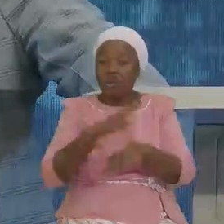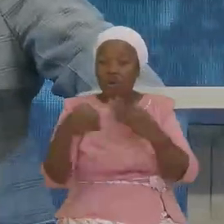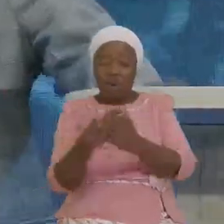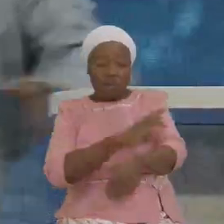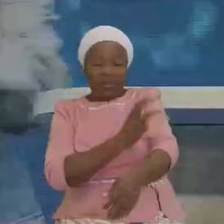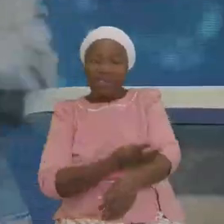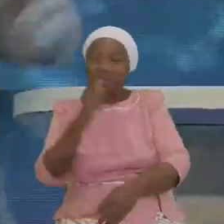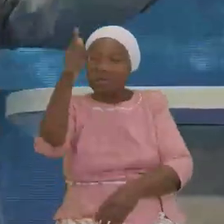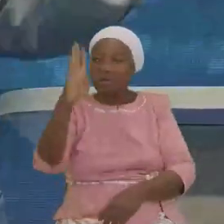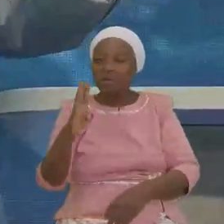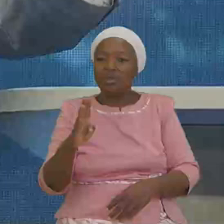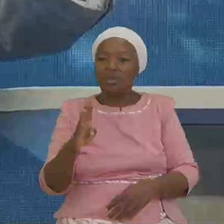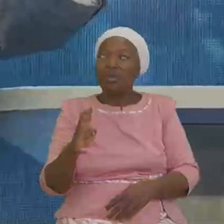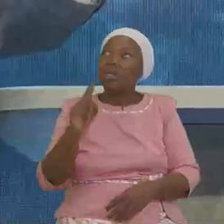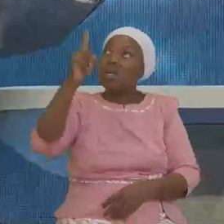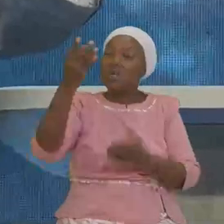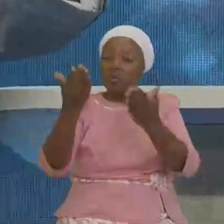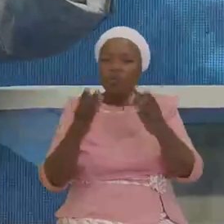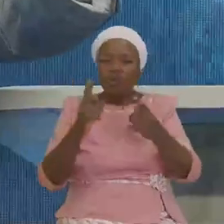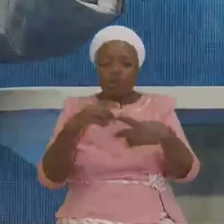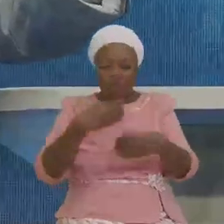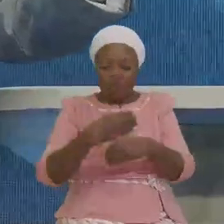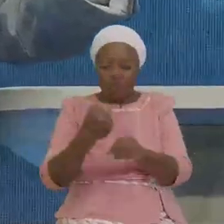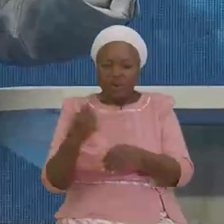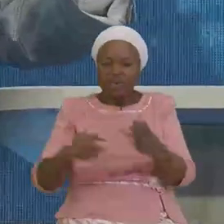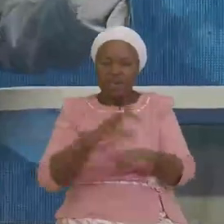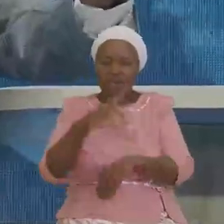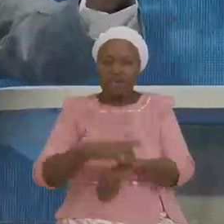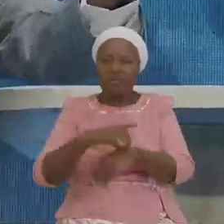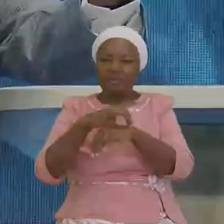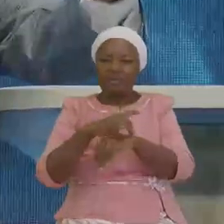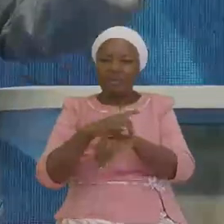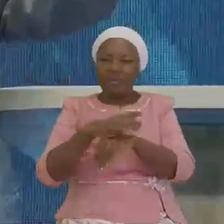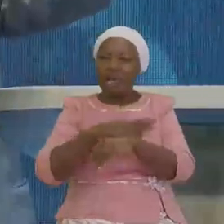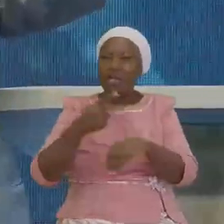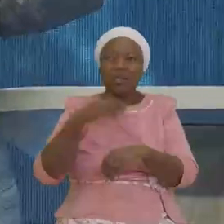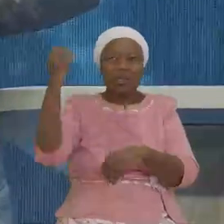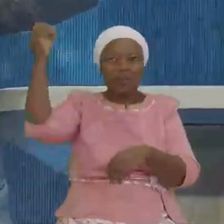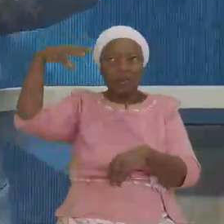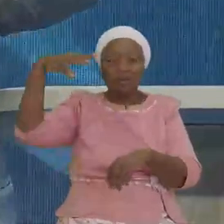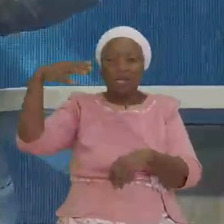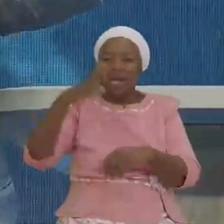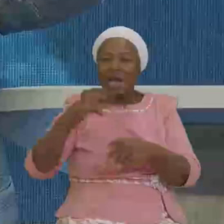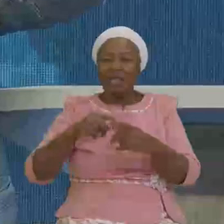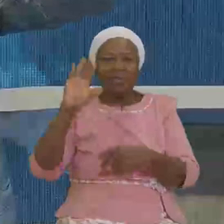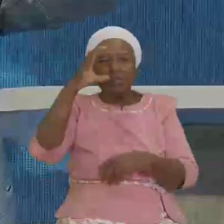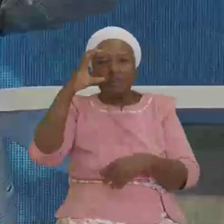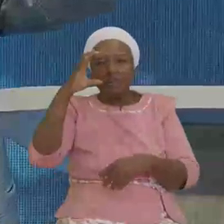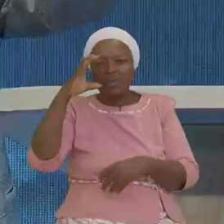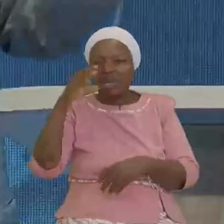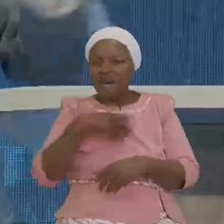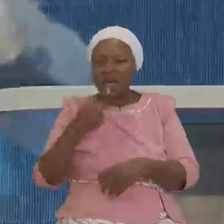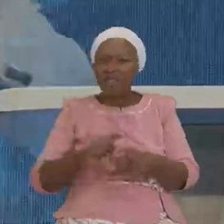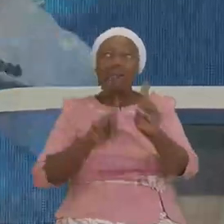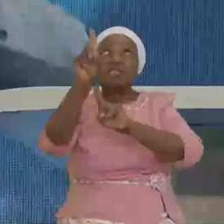immeuble, un mobilier du moins. C'est la même chose avec le Dieu Tout-Puissant. Il veut créer toute la terre,